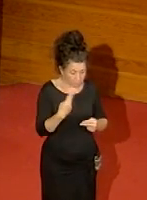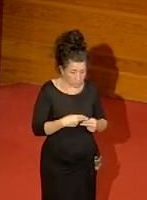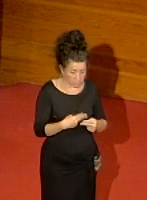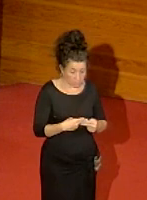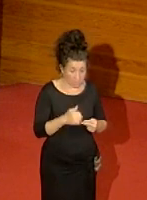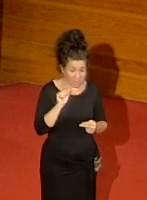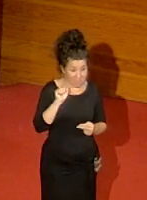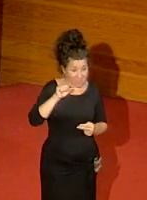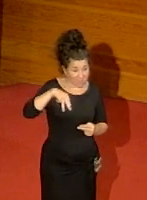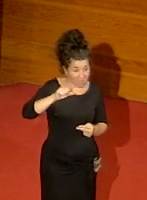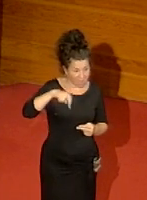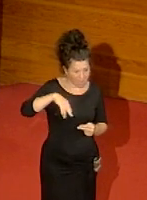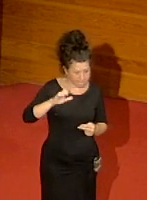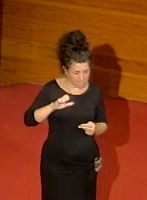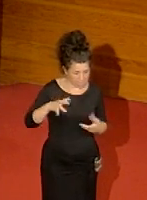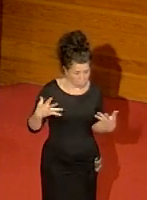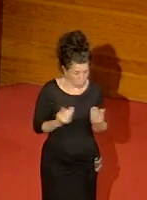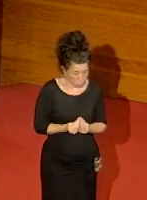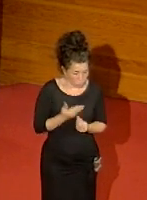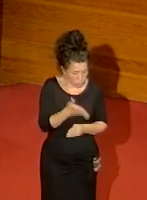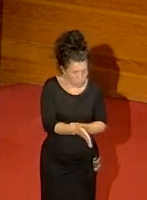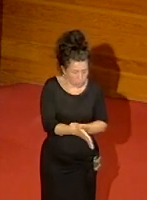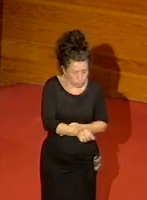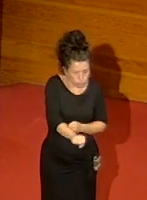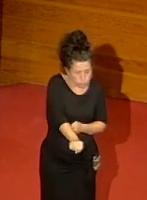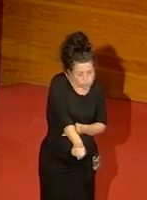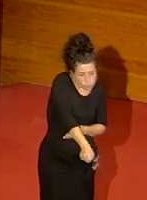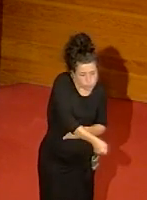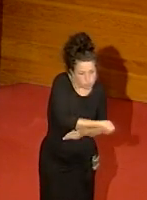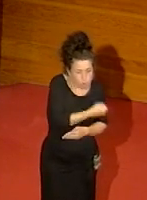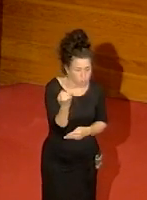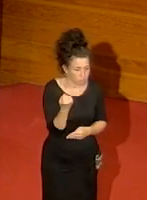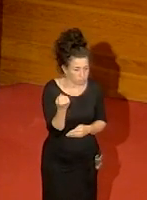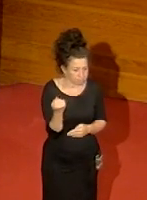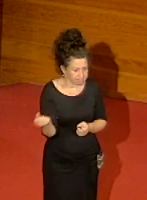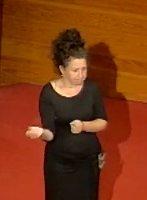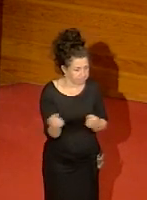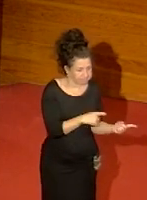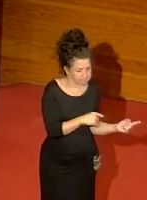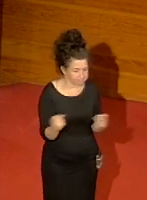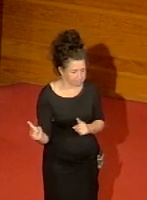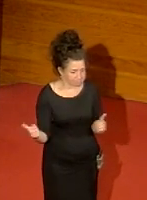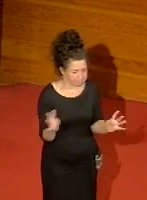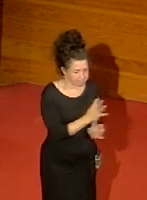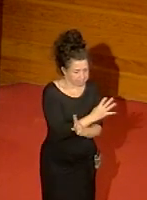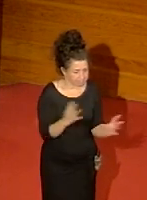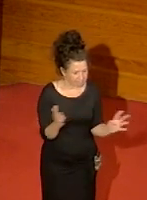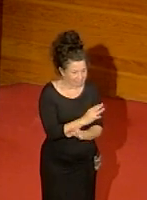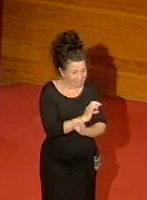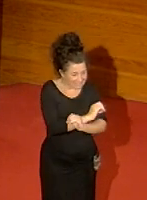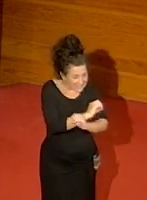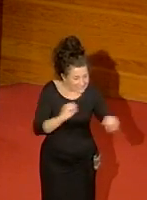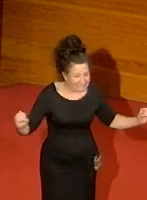bertan izan ginenean ikusi ahal izan genuen utxik dago. Ez dago transitorik, inorez ez du zeharkatzen, ez